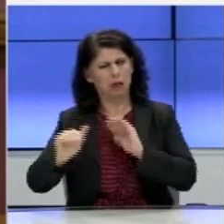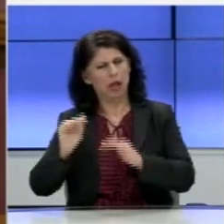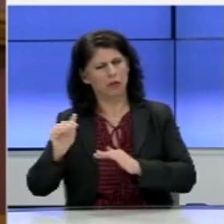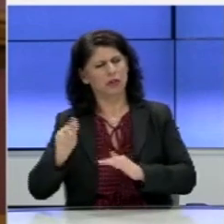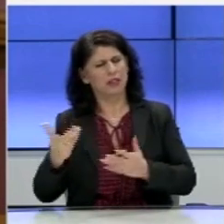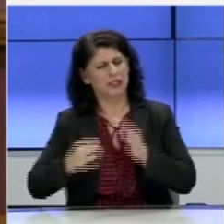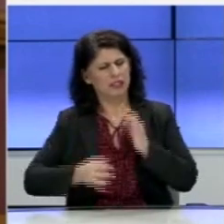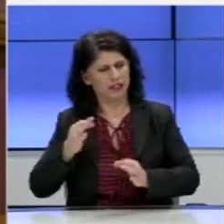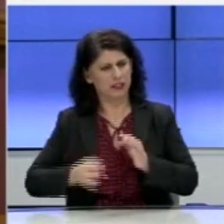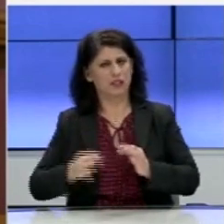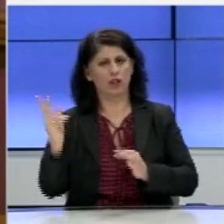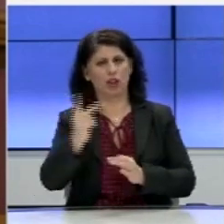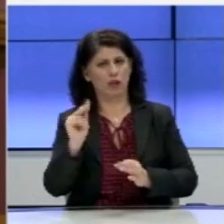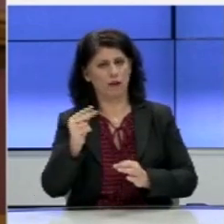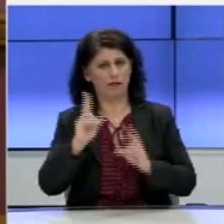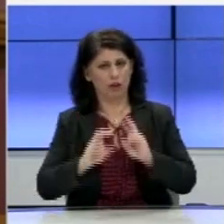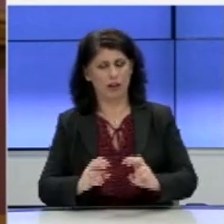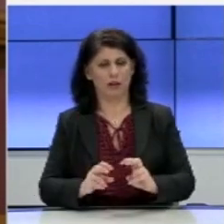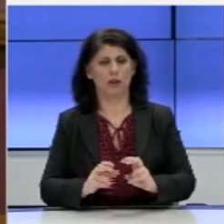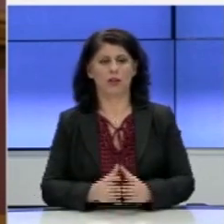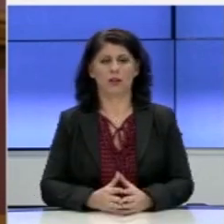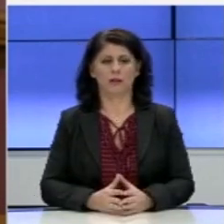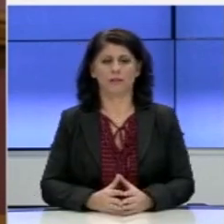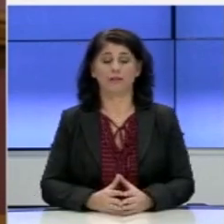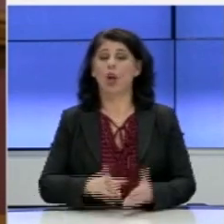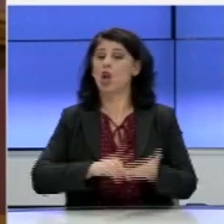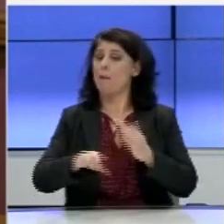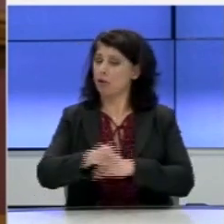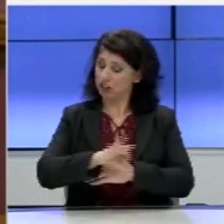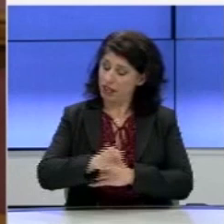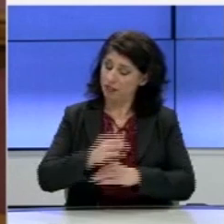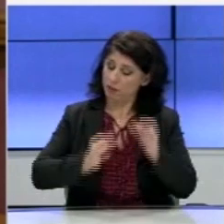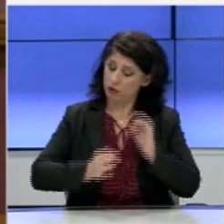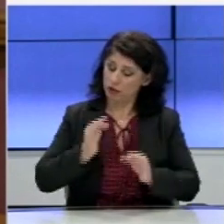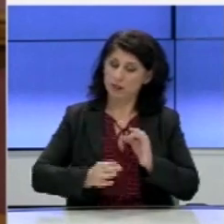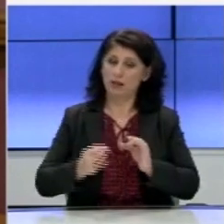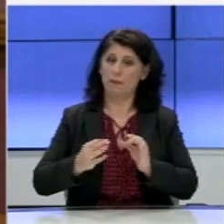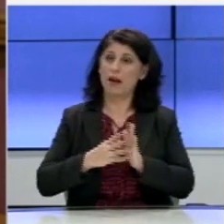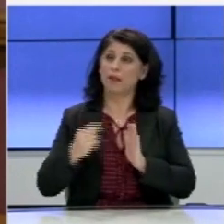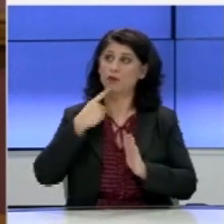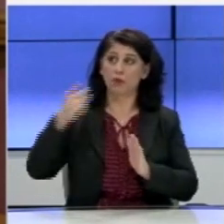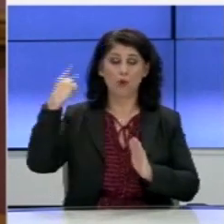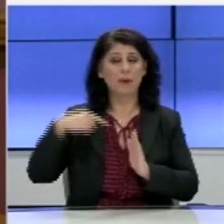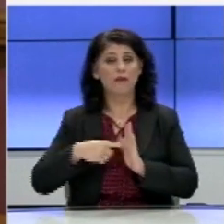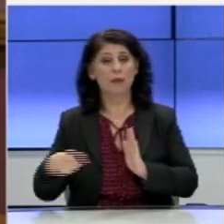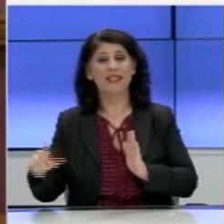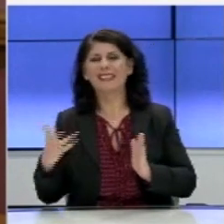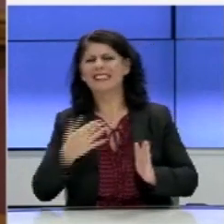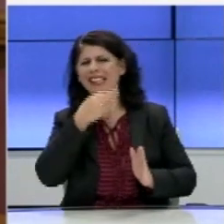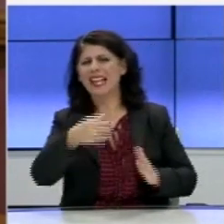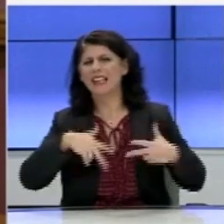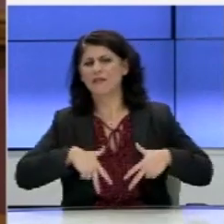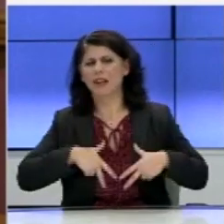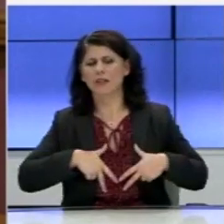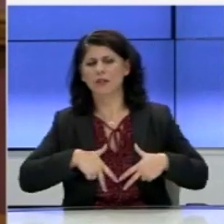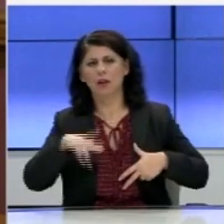που κάνουμε, στη συζήτηση, στον κοινοβουλευτικό έλεγχο και στα νομοσχέδια που συζητήσαμε για παράδειγμα την προηγούμενη εβδομάδα, τι λέει η κυβέρνηση,